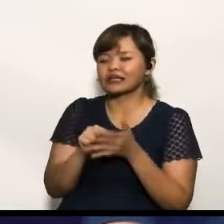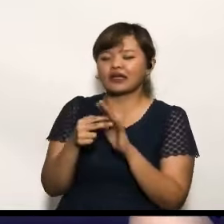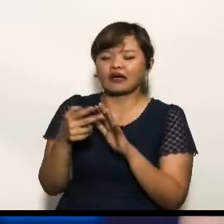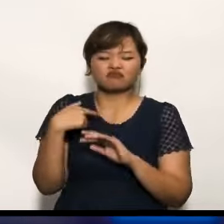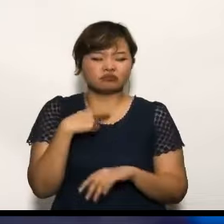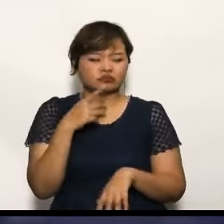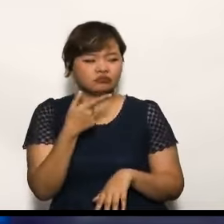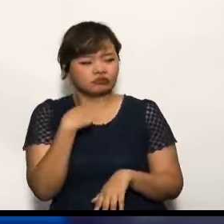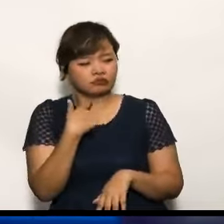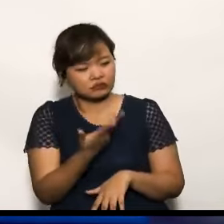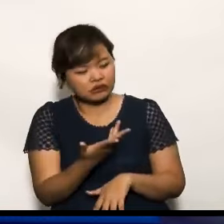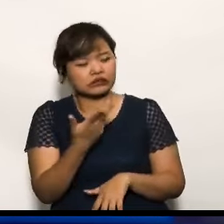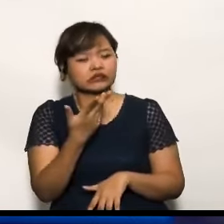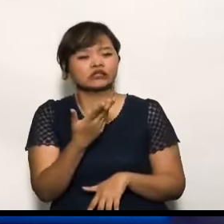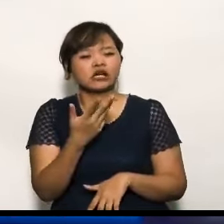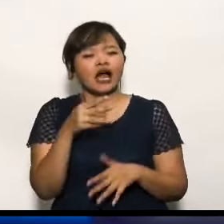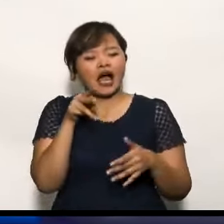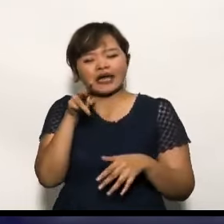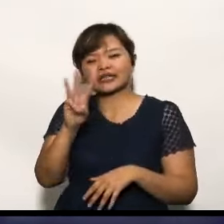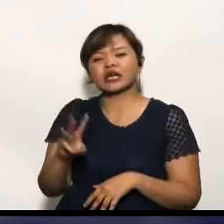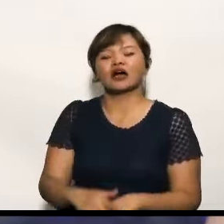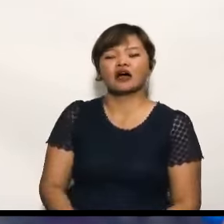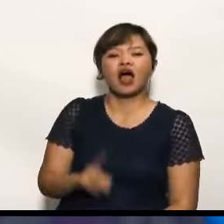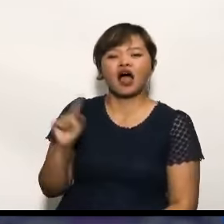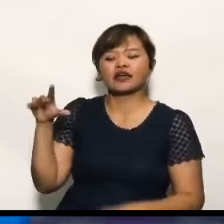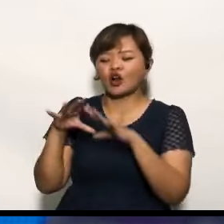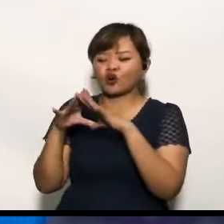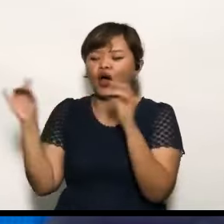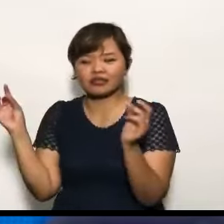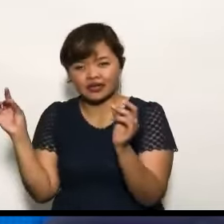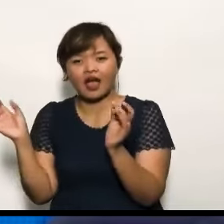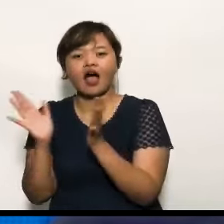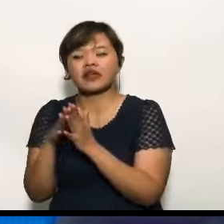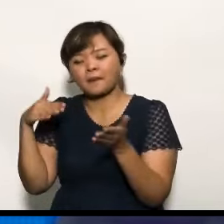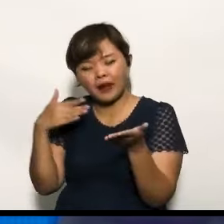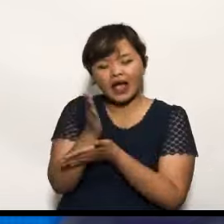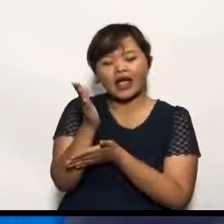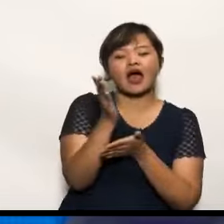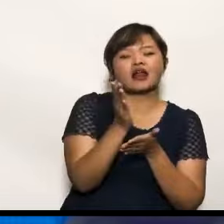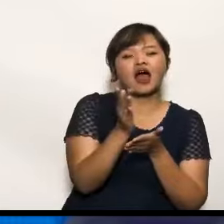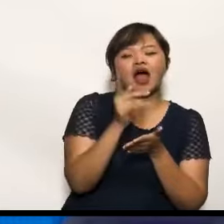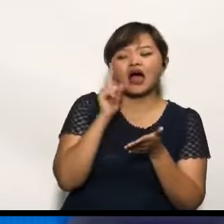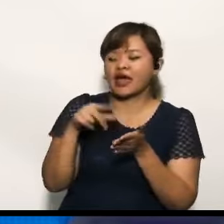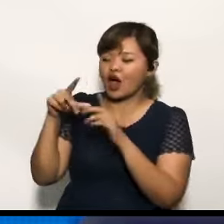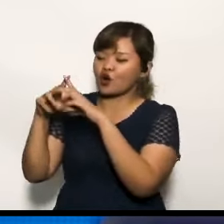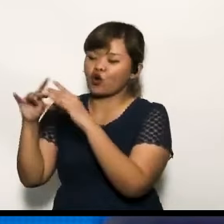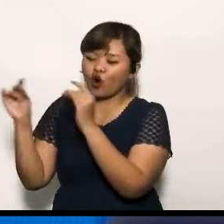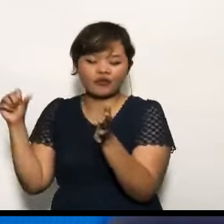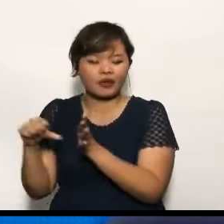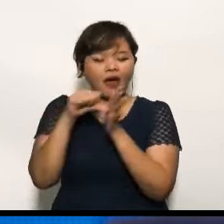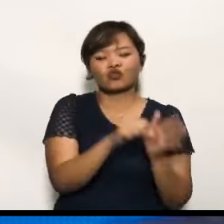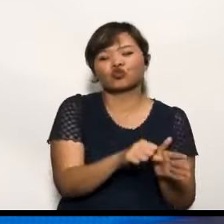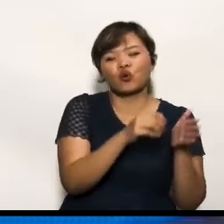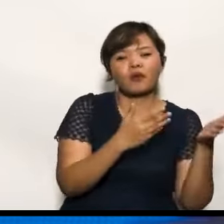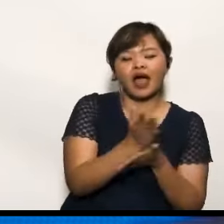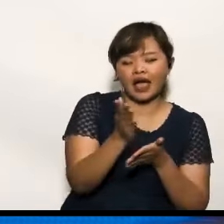dirinya sendiri. Ayat 3. Jadi balik lagi nih, ada yang rohani, ada yang melanggar, abis itu yang rohani disuruh bantu yang melanggar,